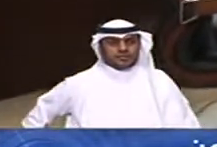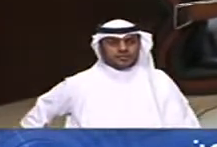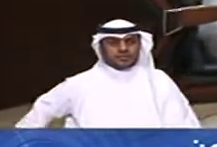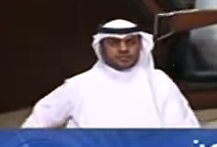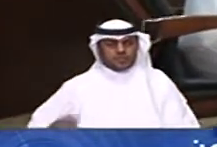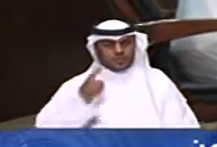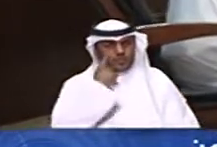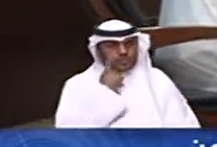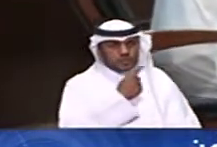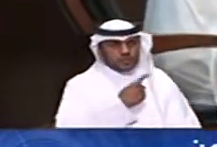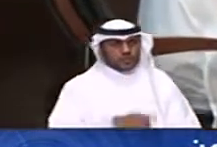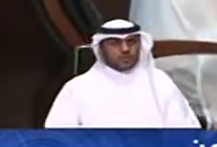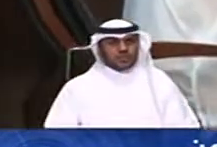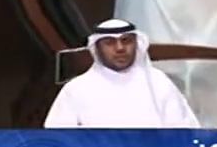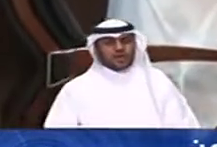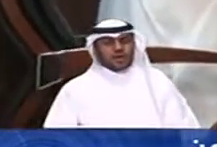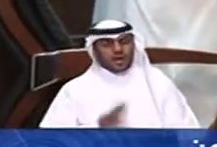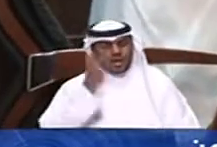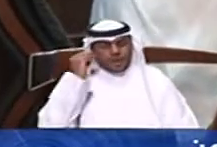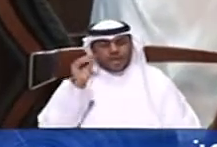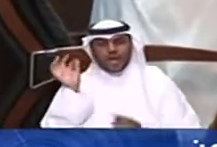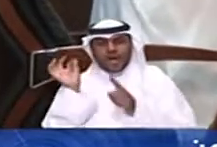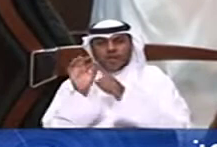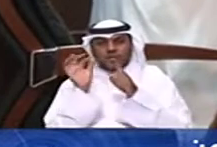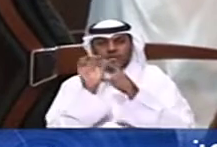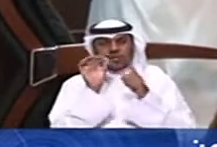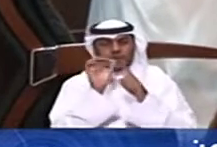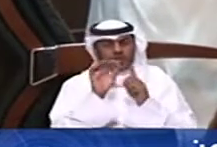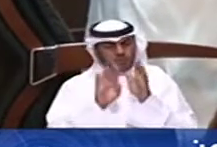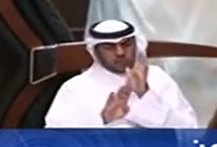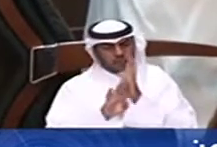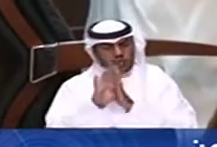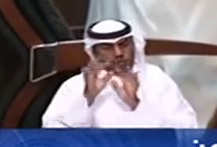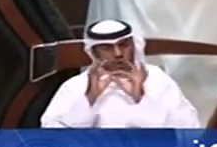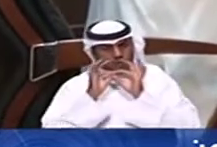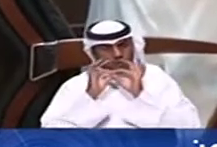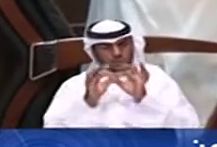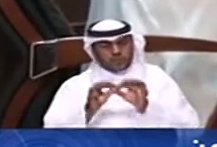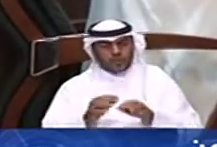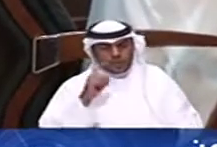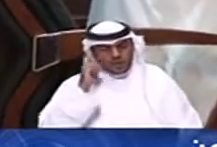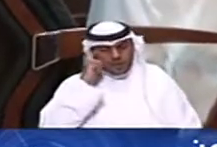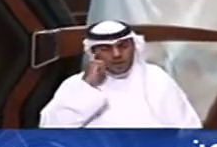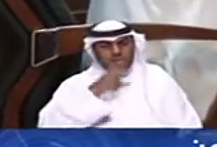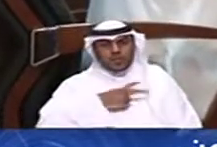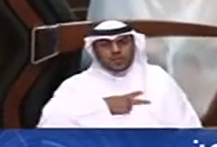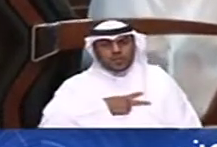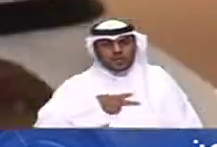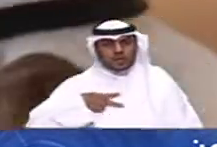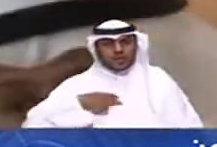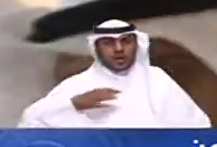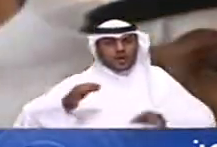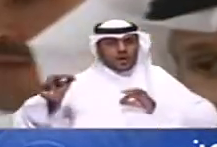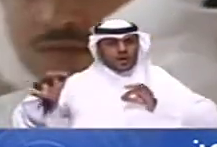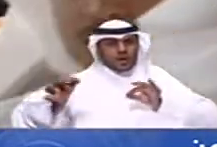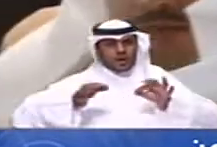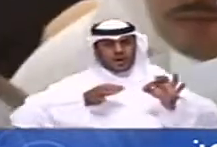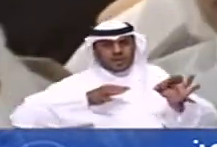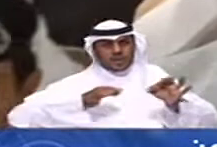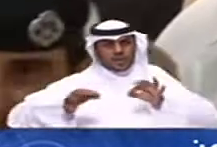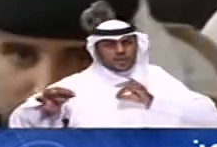هي مهمة وطنية وتشاركية، هذا ما تسعى إليه الأمانة العامة للتخطيط والتنمية بتنظيم ندوات تعريفية